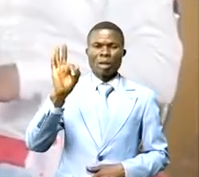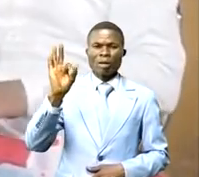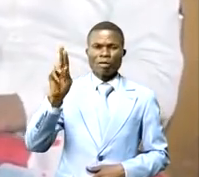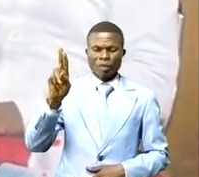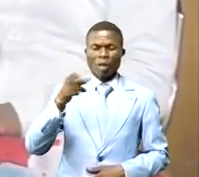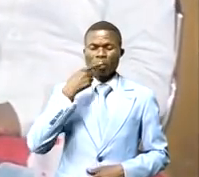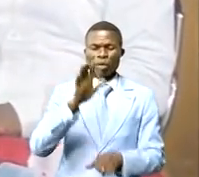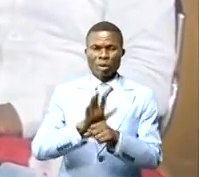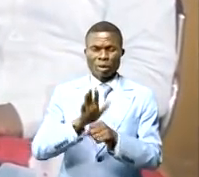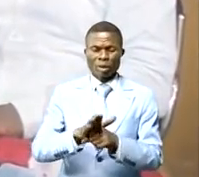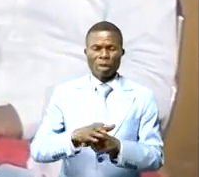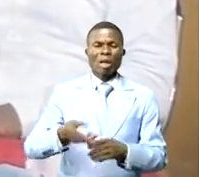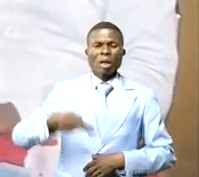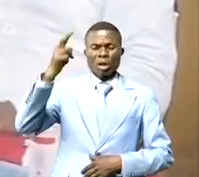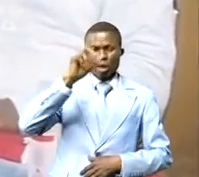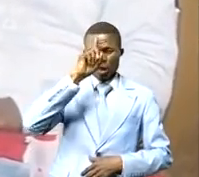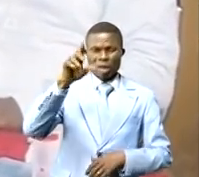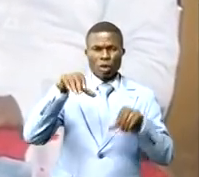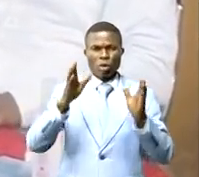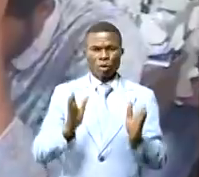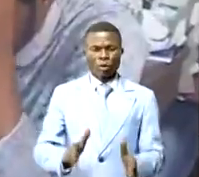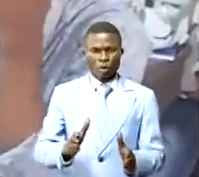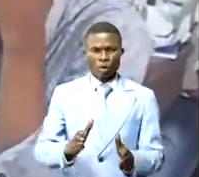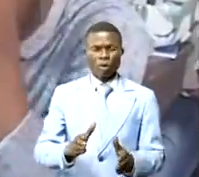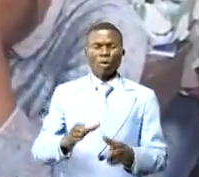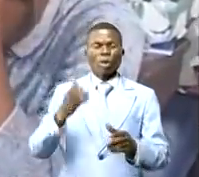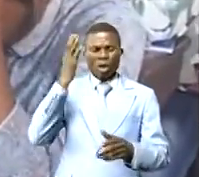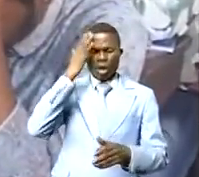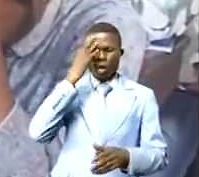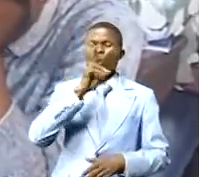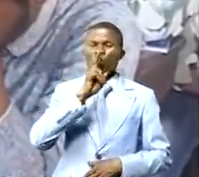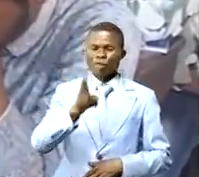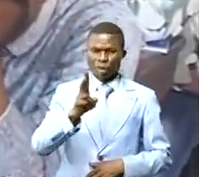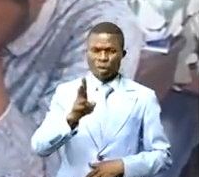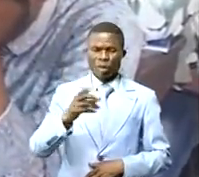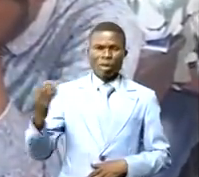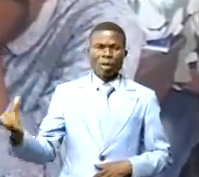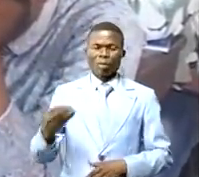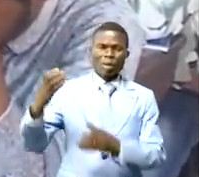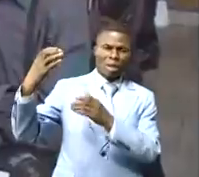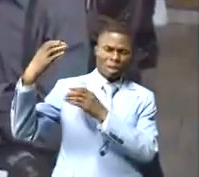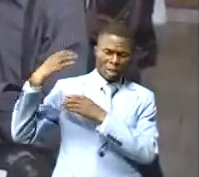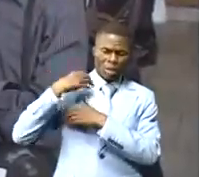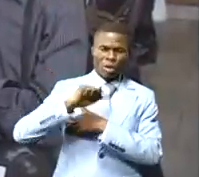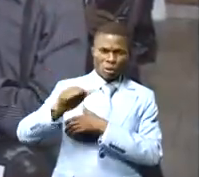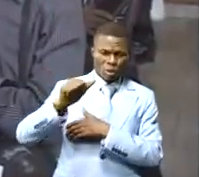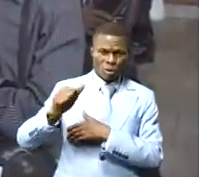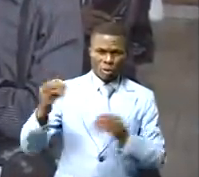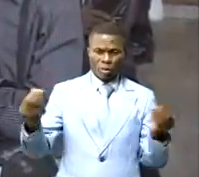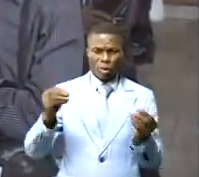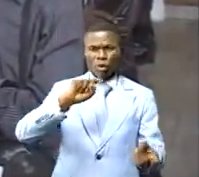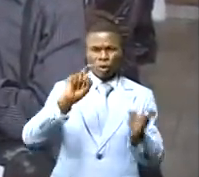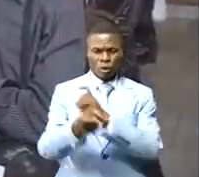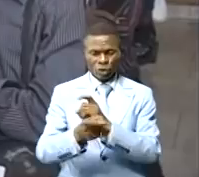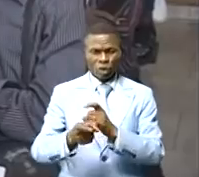en appelant l'élite intellectuelle congolaise à l'éveil des consciences, envie de prendre le destin en bras-le-corps pour renverser